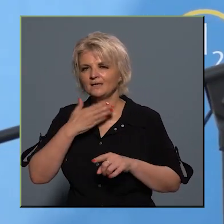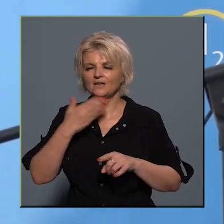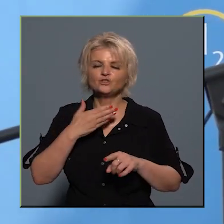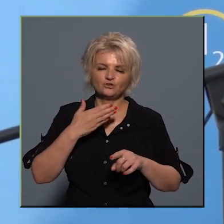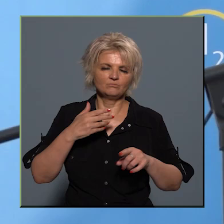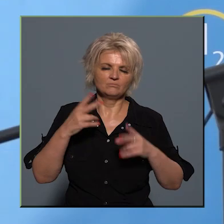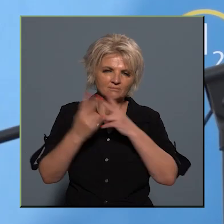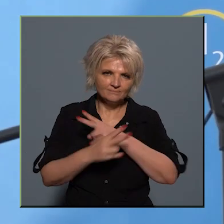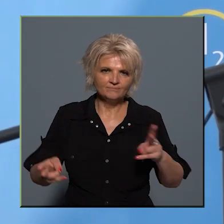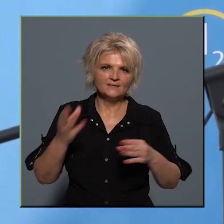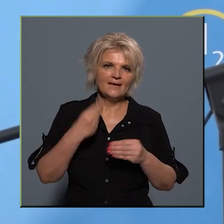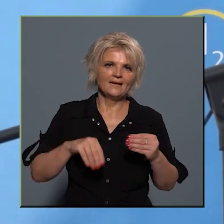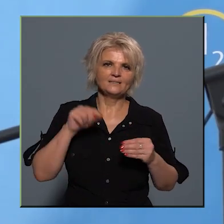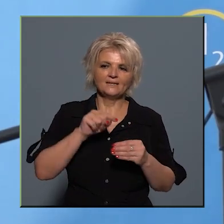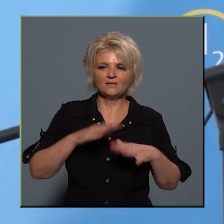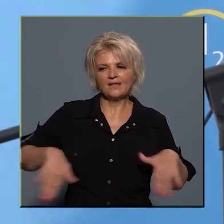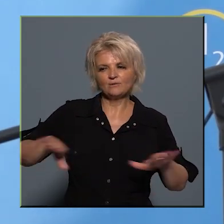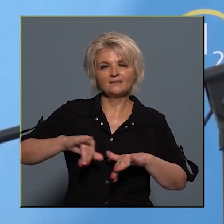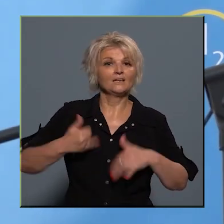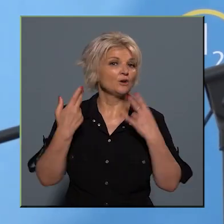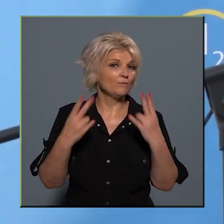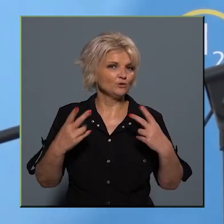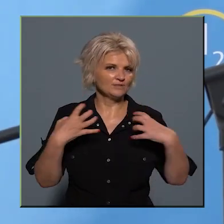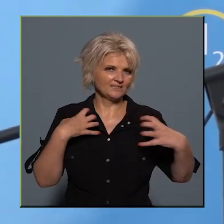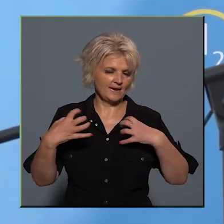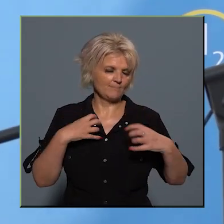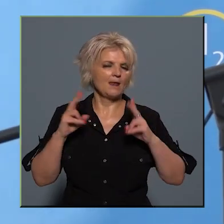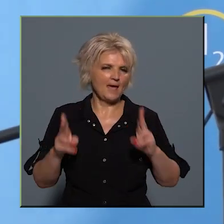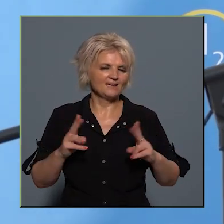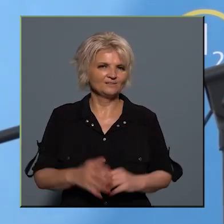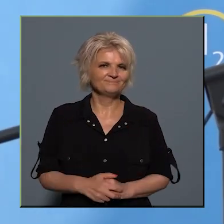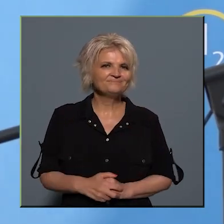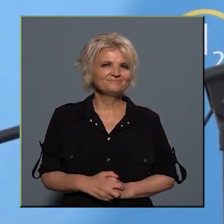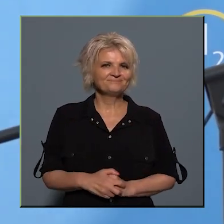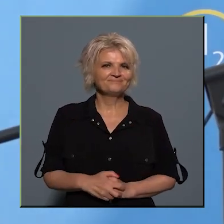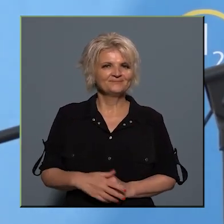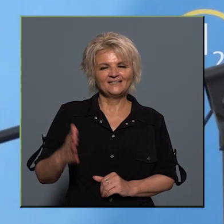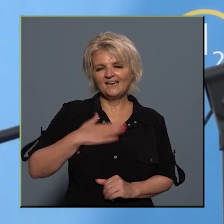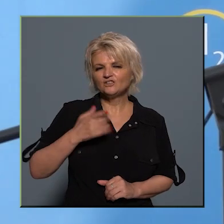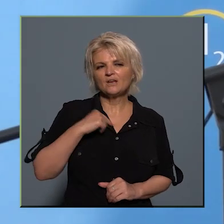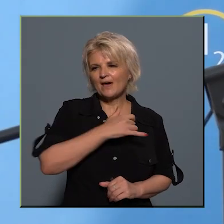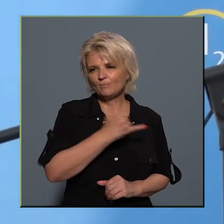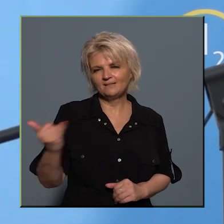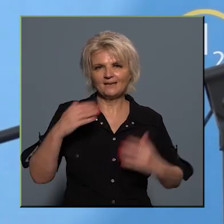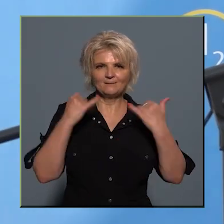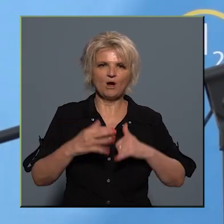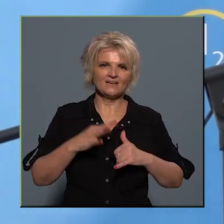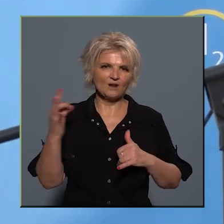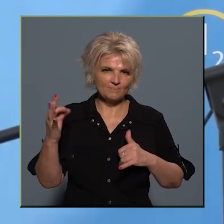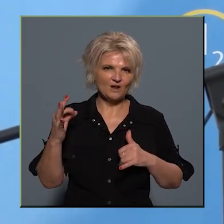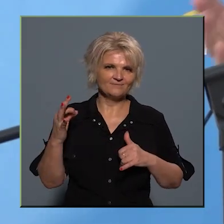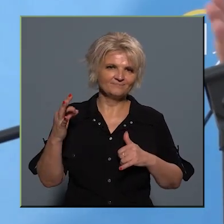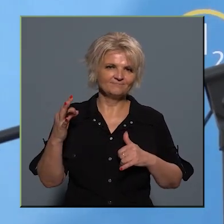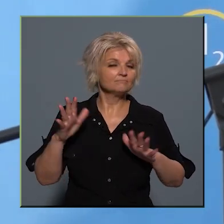ellátás, ezért mindenképpen ezeken a területeken is egy fontos szerepet játszhat ez. Én is azt kívánom mindenkinek a mai napra,